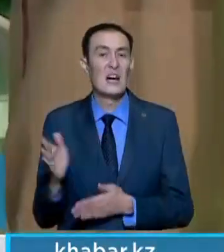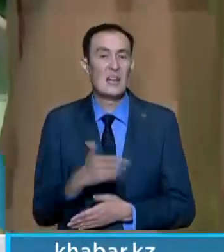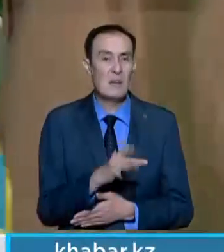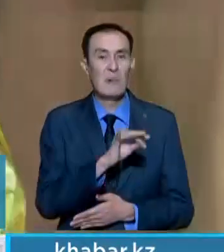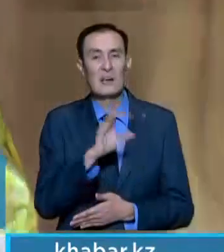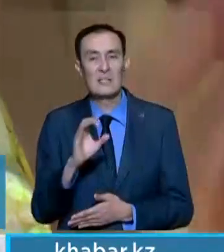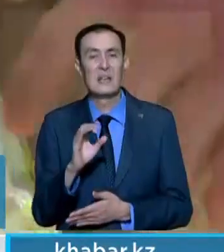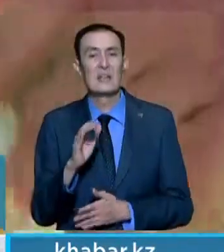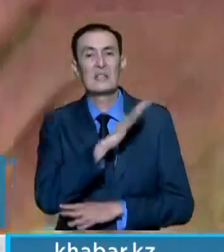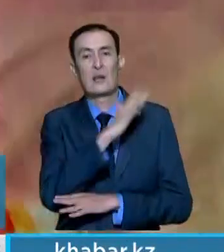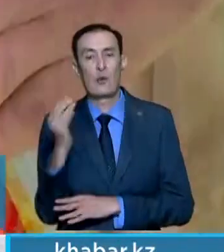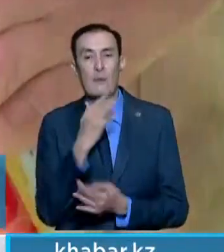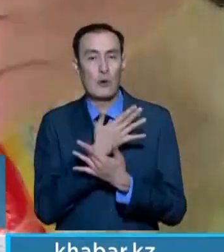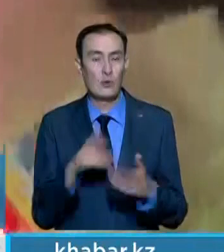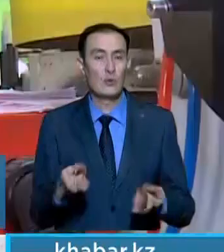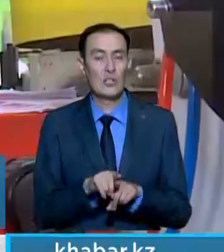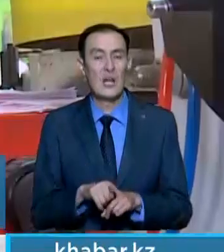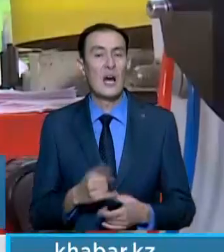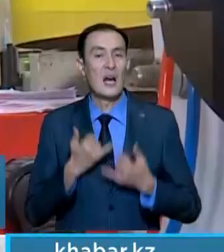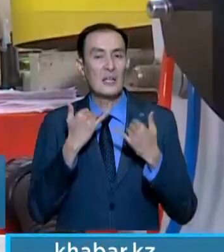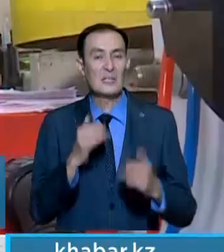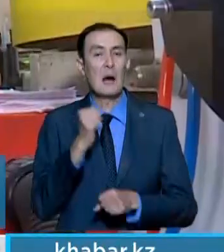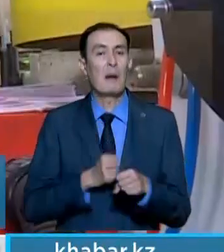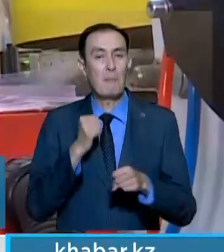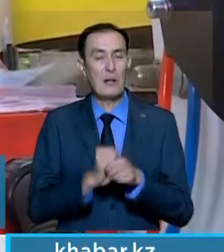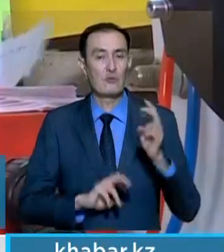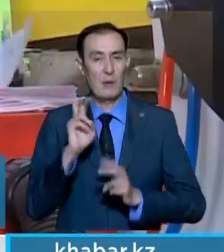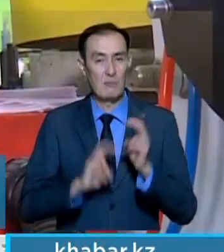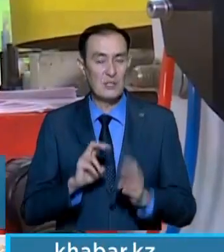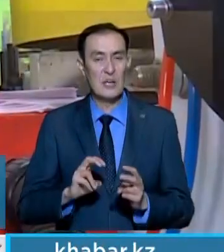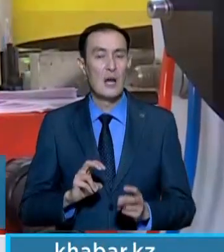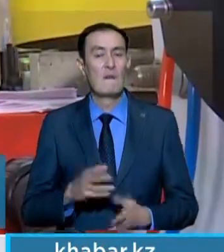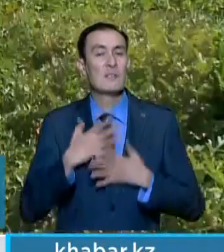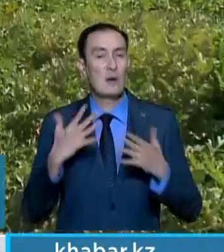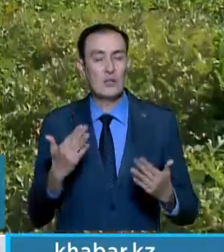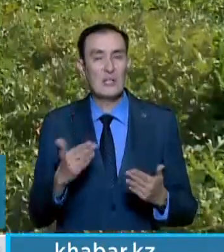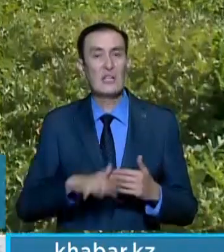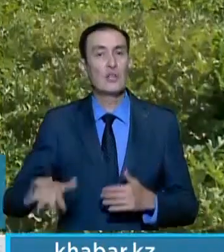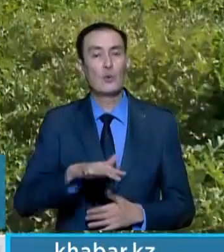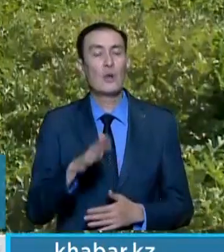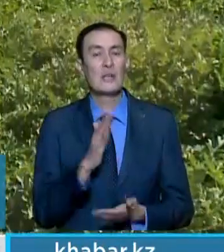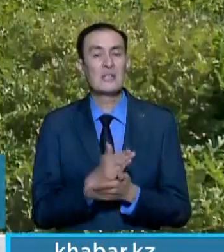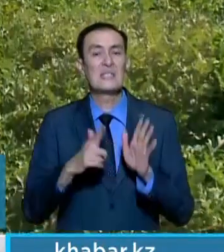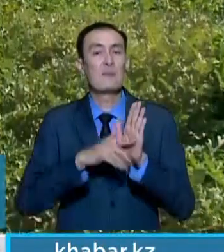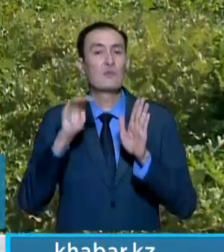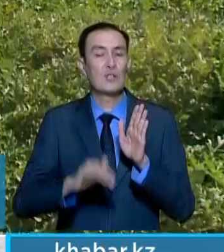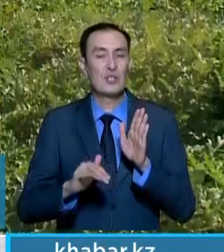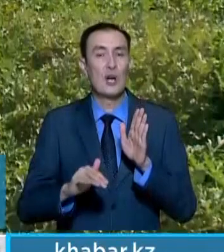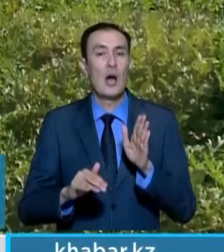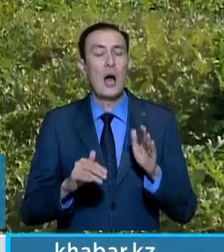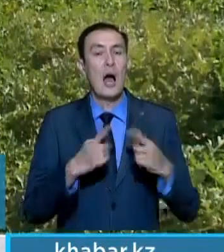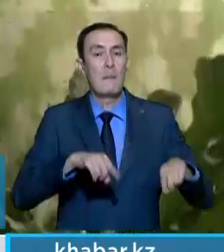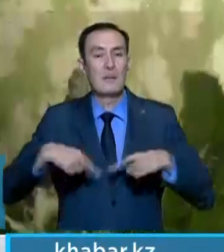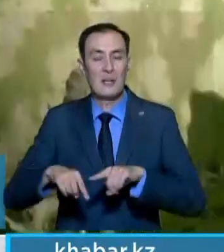рис и садовые продукты. Однако ориентация на обрабатывающую промышленность высока. Сейчас на территории района из 7 тысяч